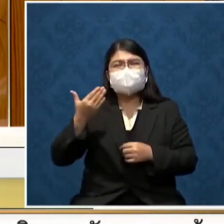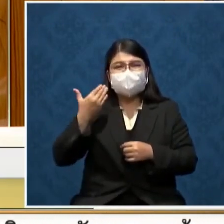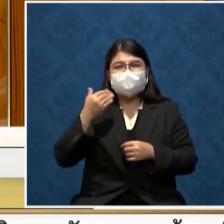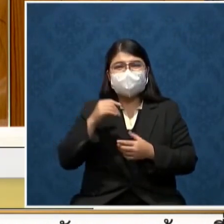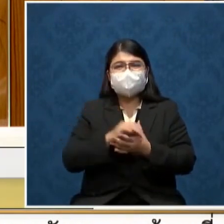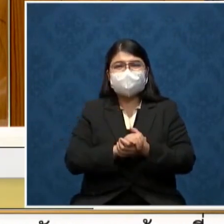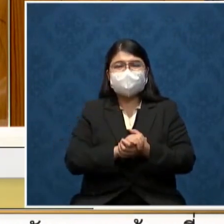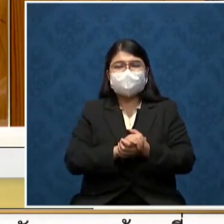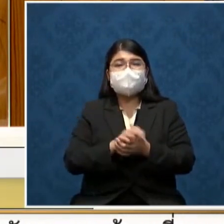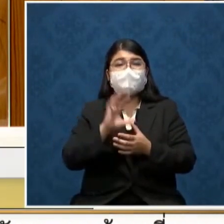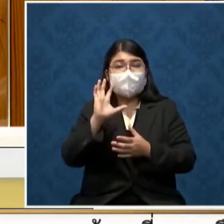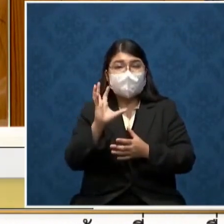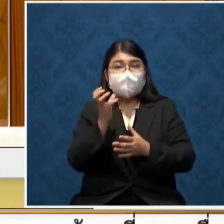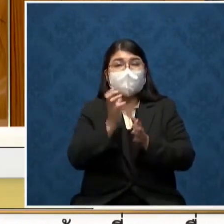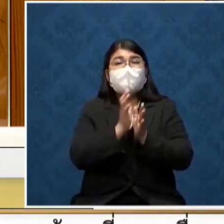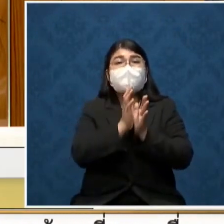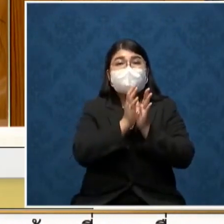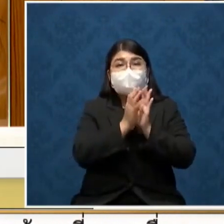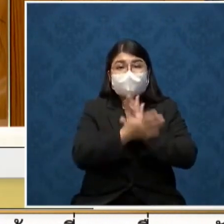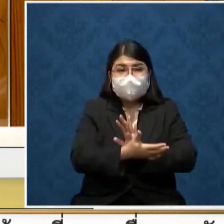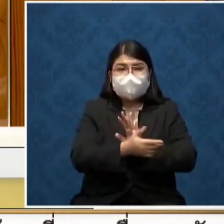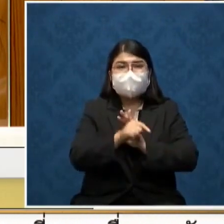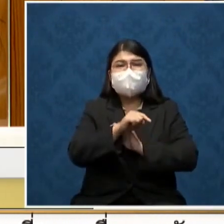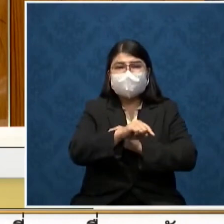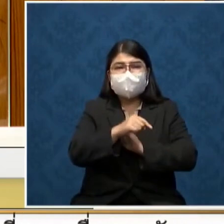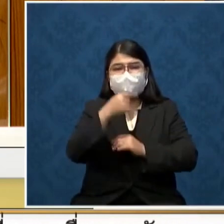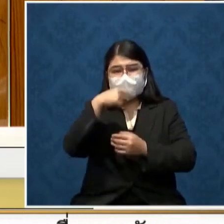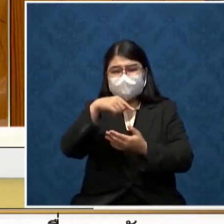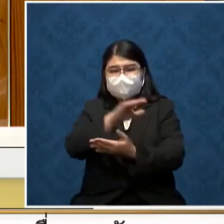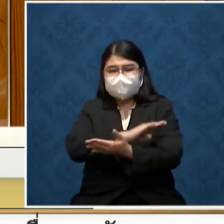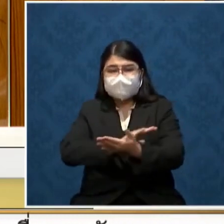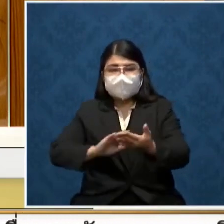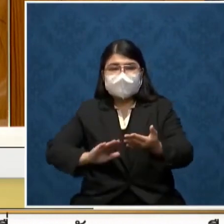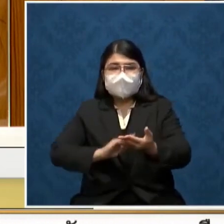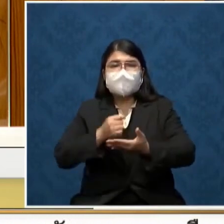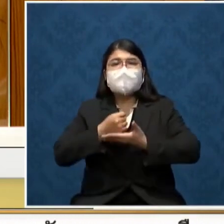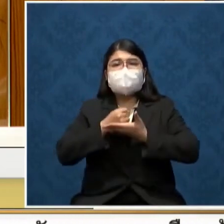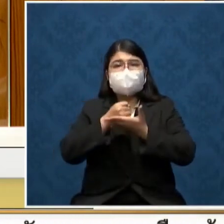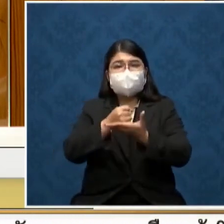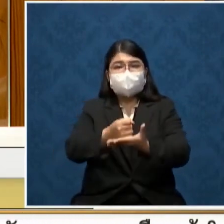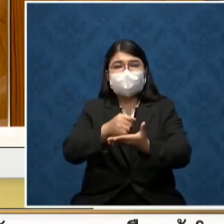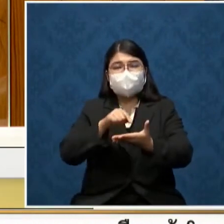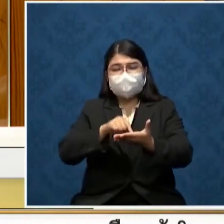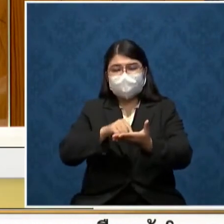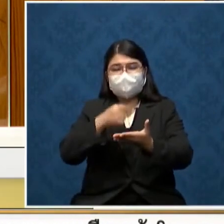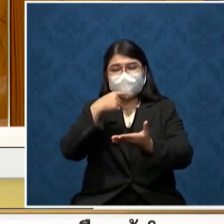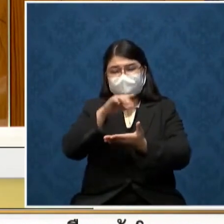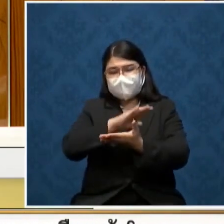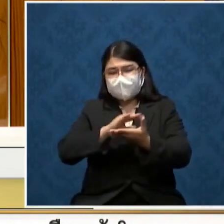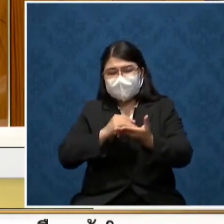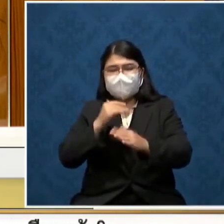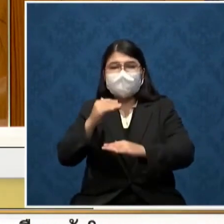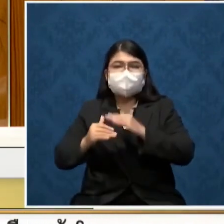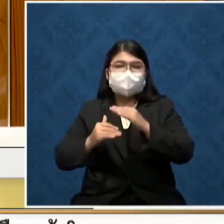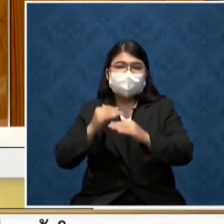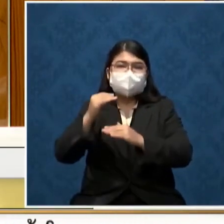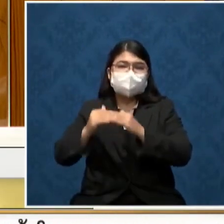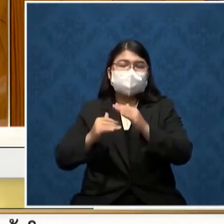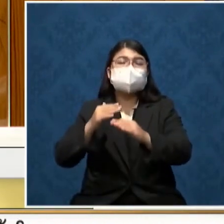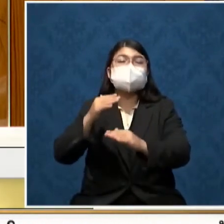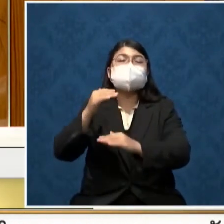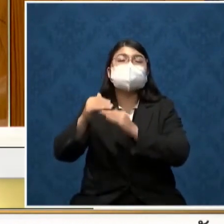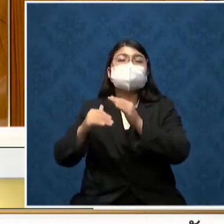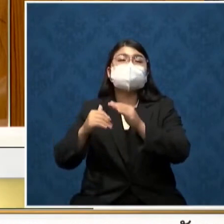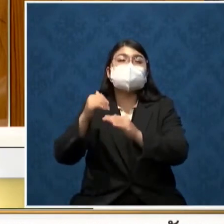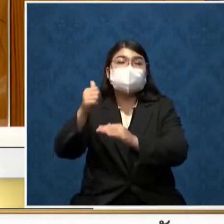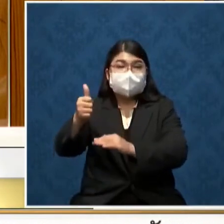นะครับเพื่อให้ประเทศไทยของเรานั้นนะครับสามารถที่จะพัฒนาไปได้อย่างมีประสิทธิภา